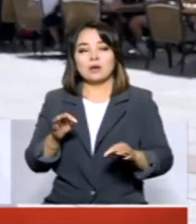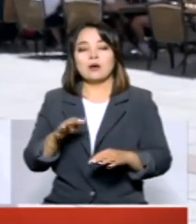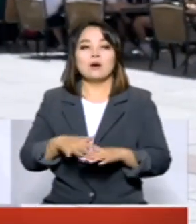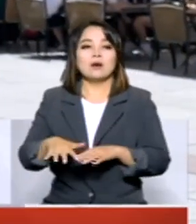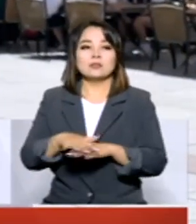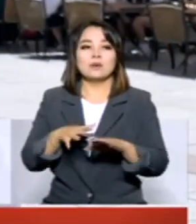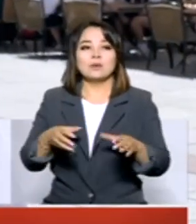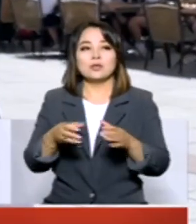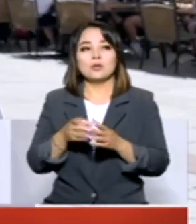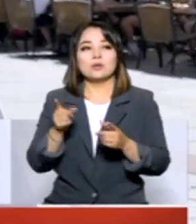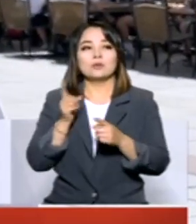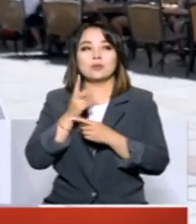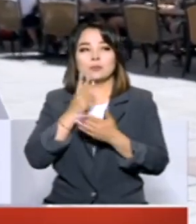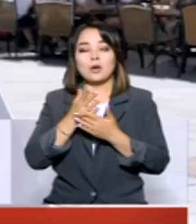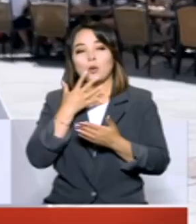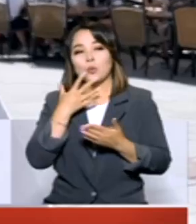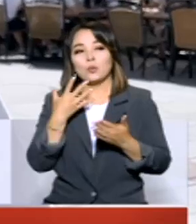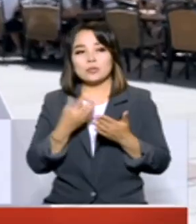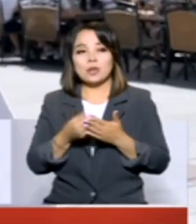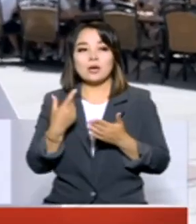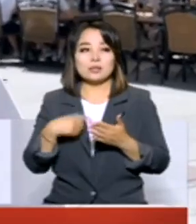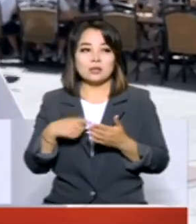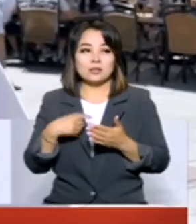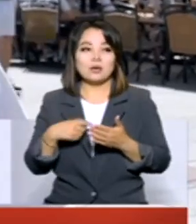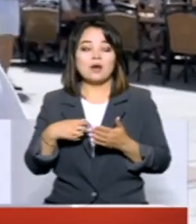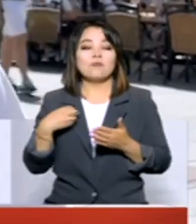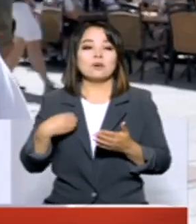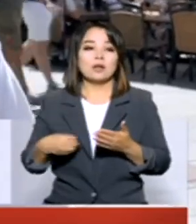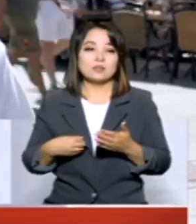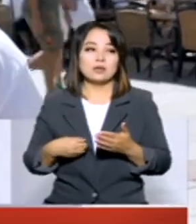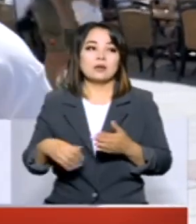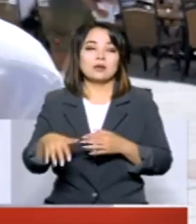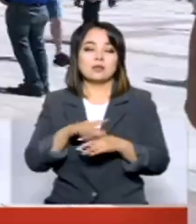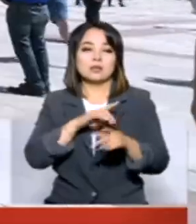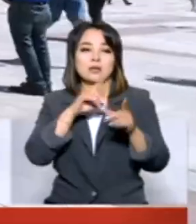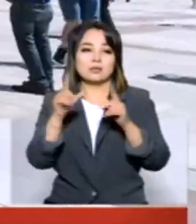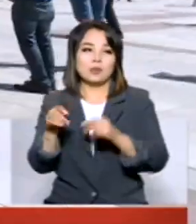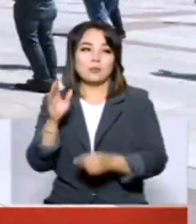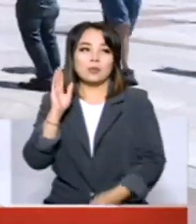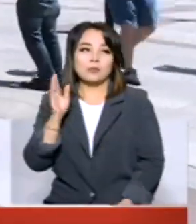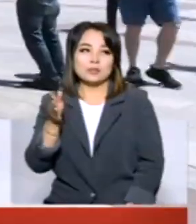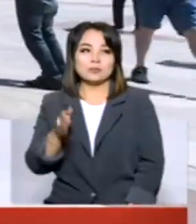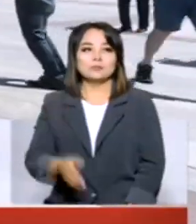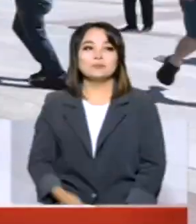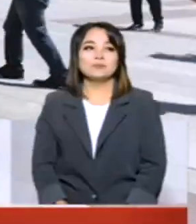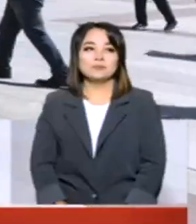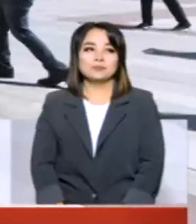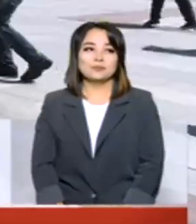атмосфера күтеміз. Өзіміз негізі Франция абонент етіп жатырмыз.